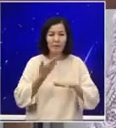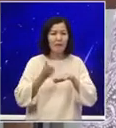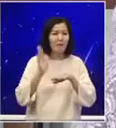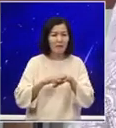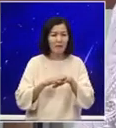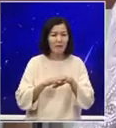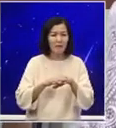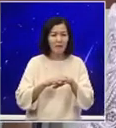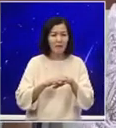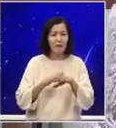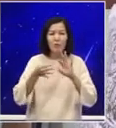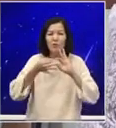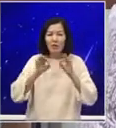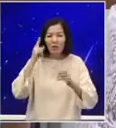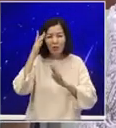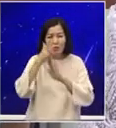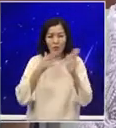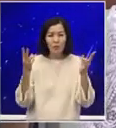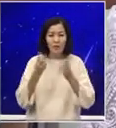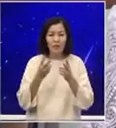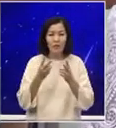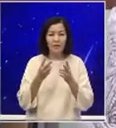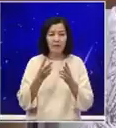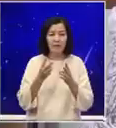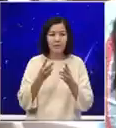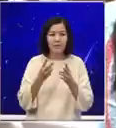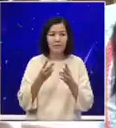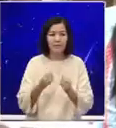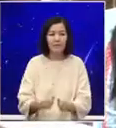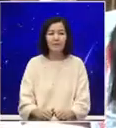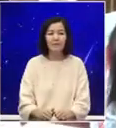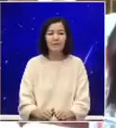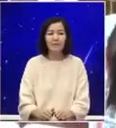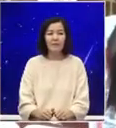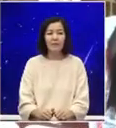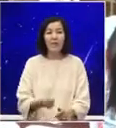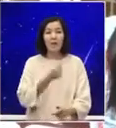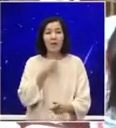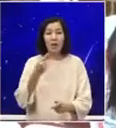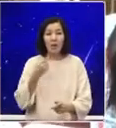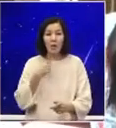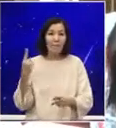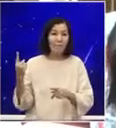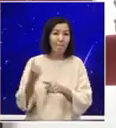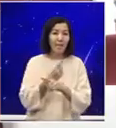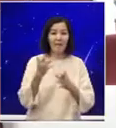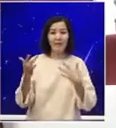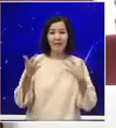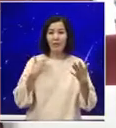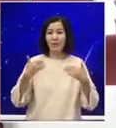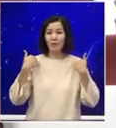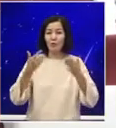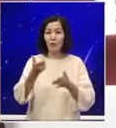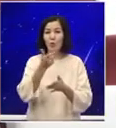мысалы. Оны жете түсінудің өзі қиындау. Талдықорған төрінде алғаш сахналанған туындыны